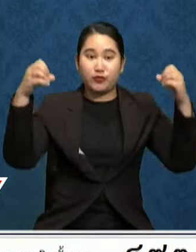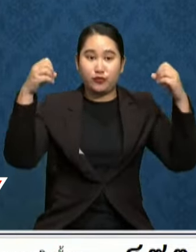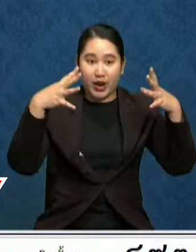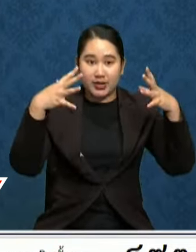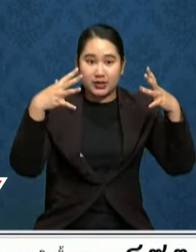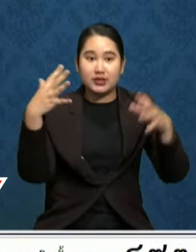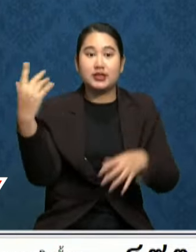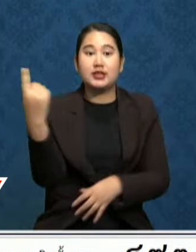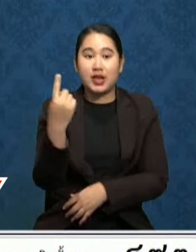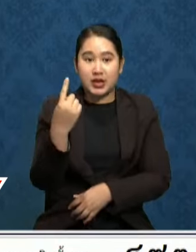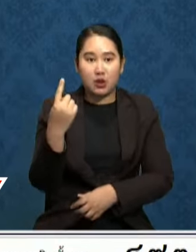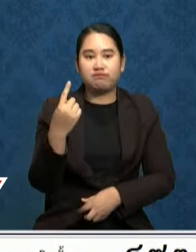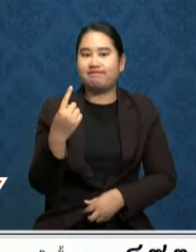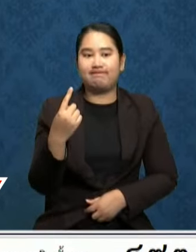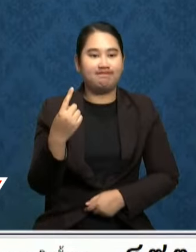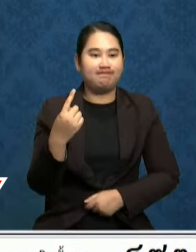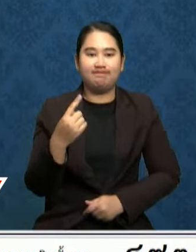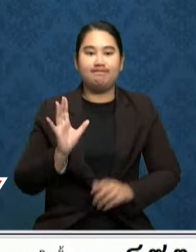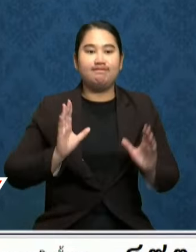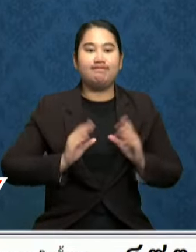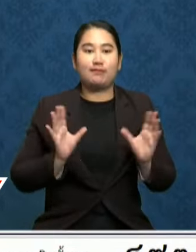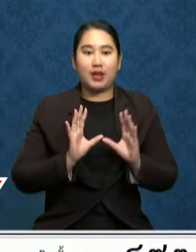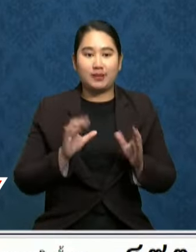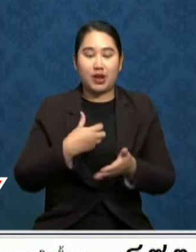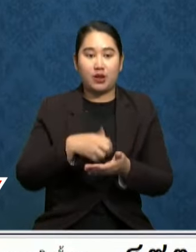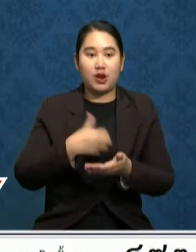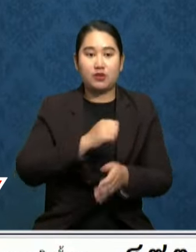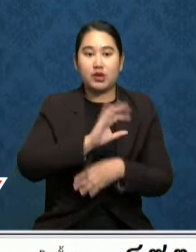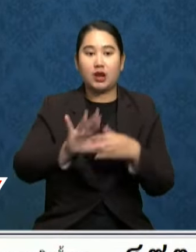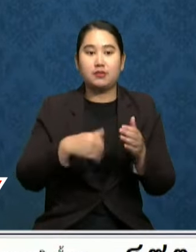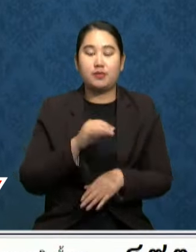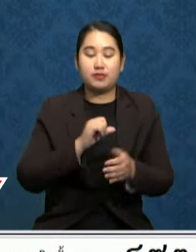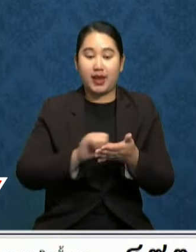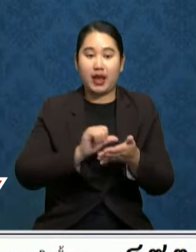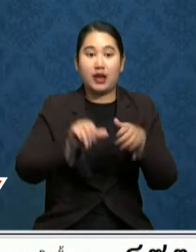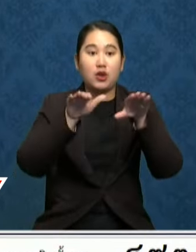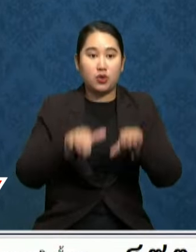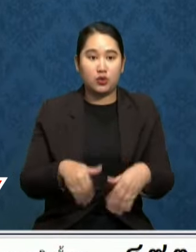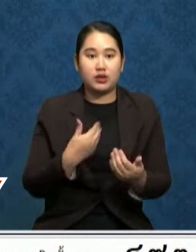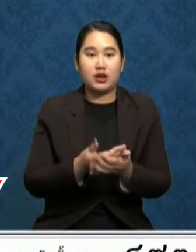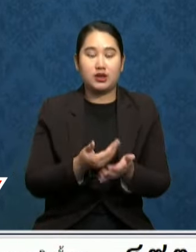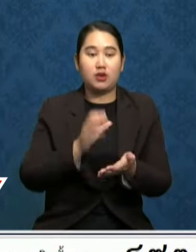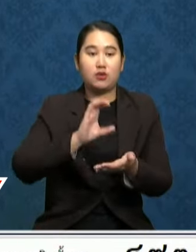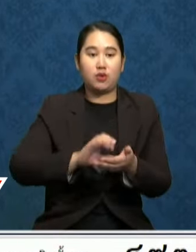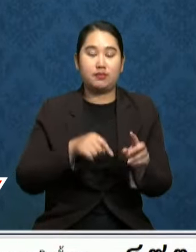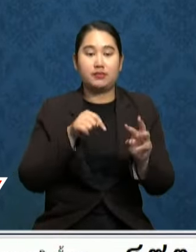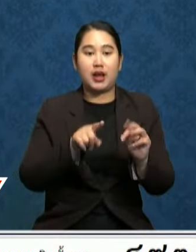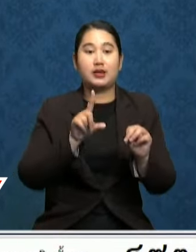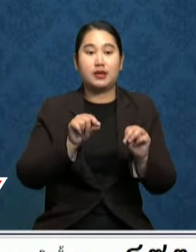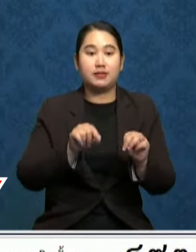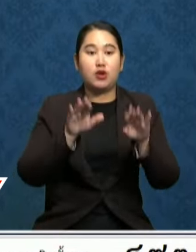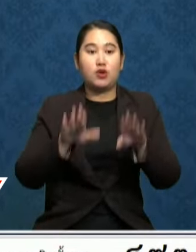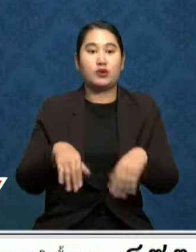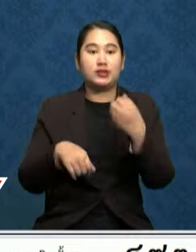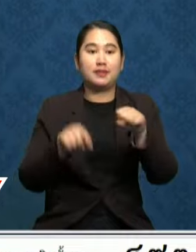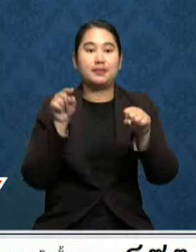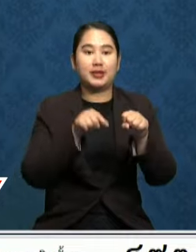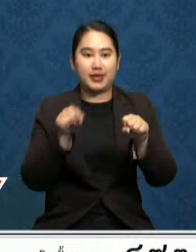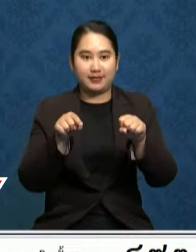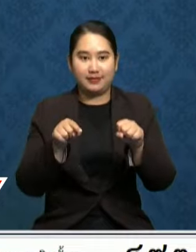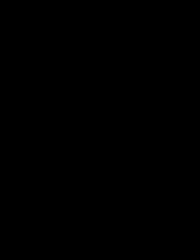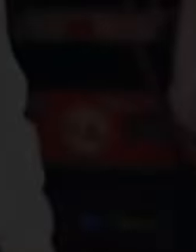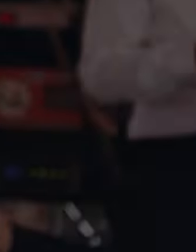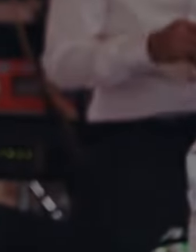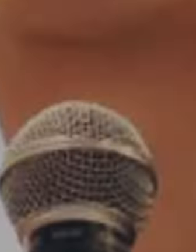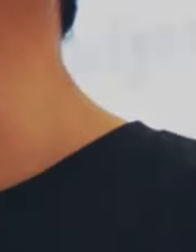แ่ไฟโลาร์เซลลเพีงอย่เดียวครับทั้งหมดนี้ผมจึงขอปรับงบปมาณในมาตานี้10% ครทําทานครั